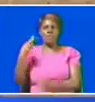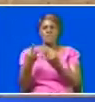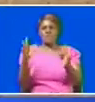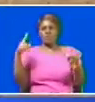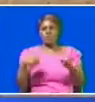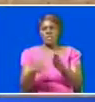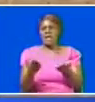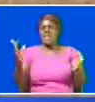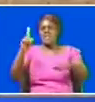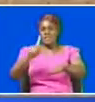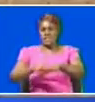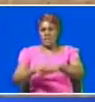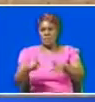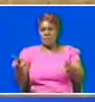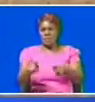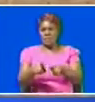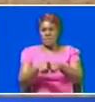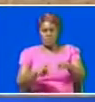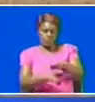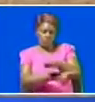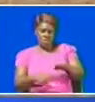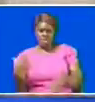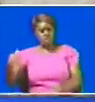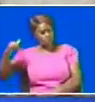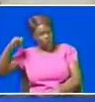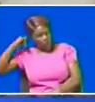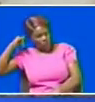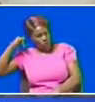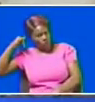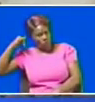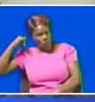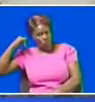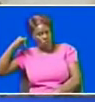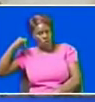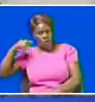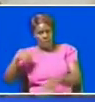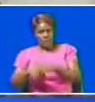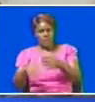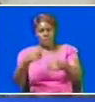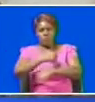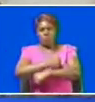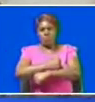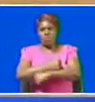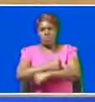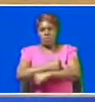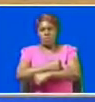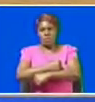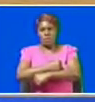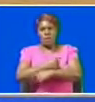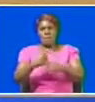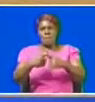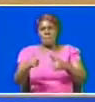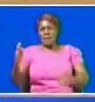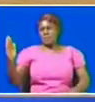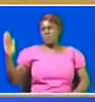kuingia wakati wowote na hata kuwapokonya bidhaa kama simu. Viingilio kwenye shule hii ni zaidi ya vitatu, japo